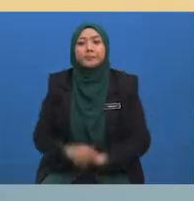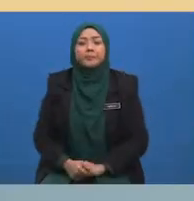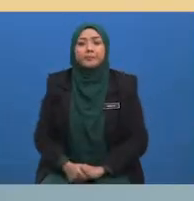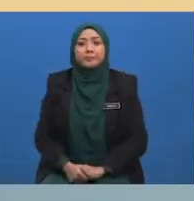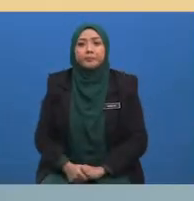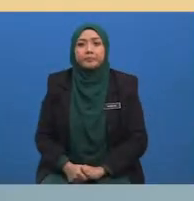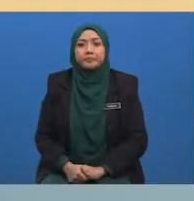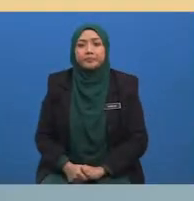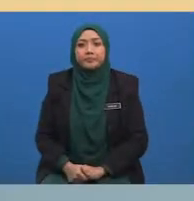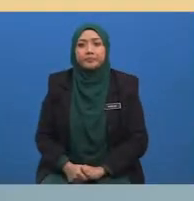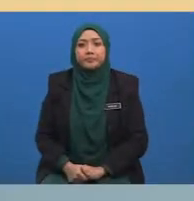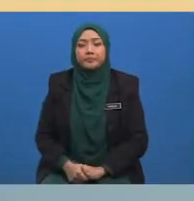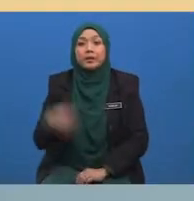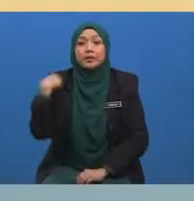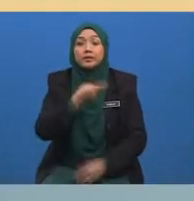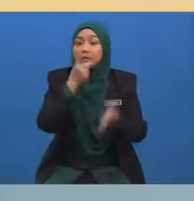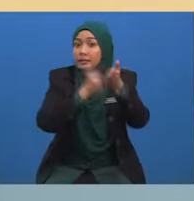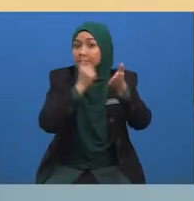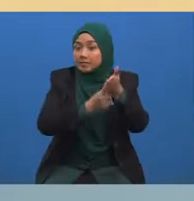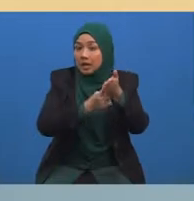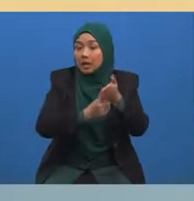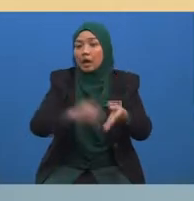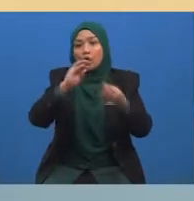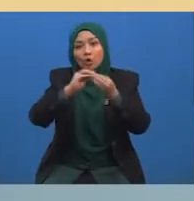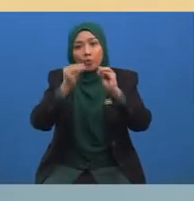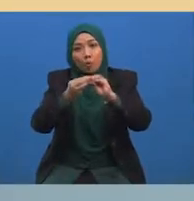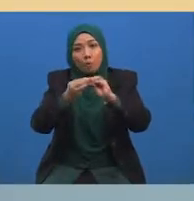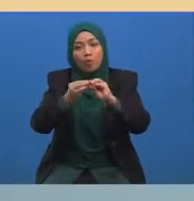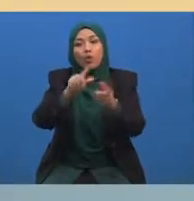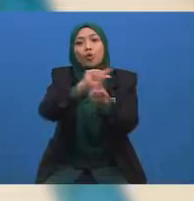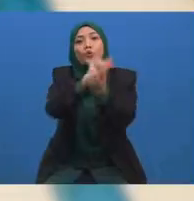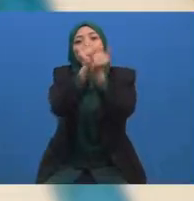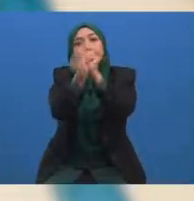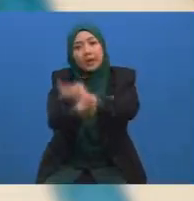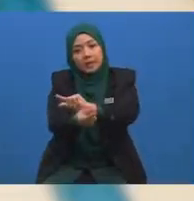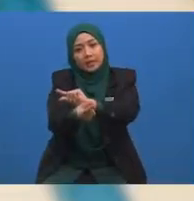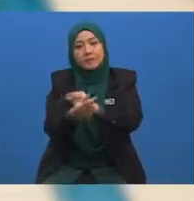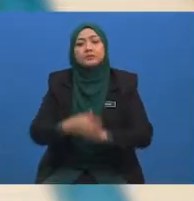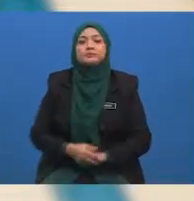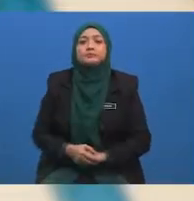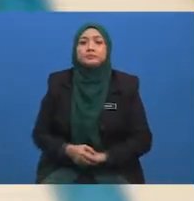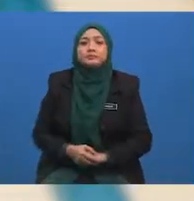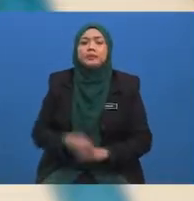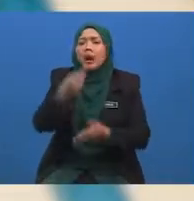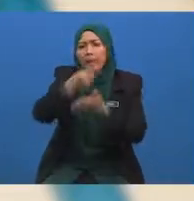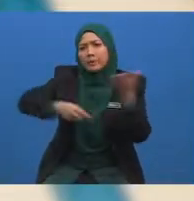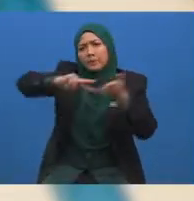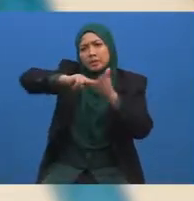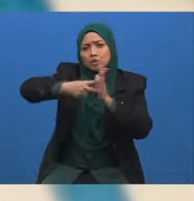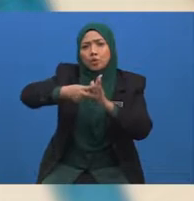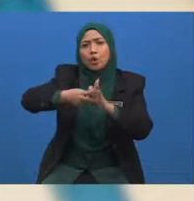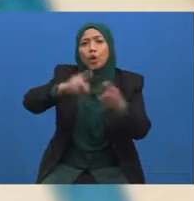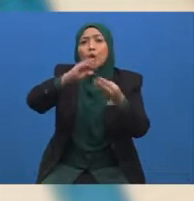Jom kita bincangkan pula mengenai nombor gubahan. Apakah maksud